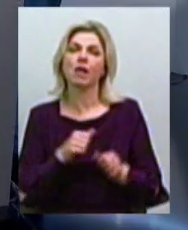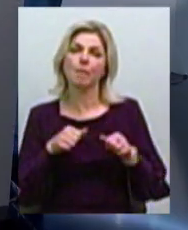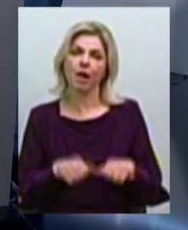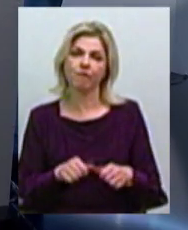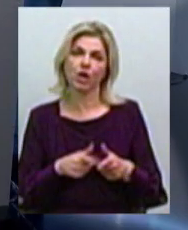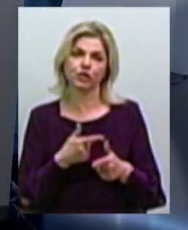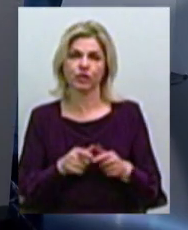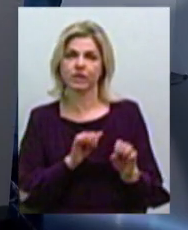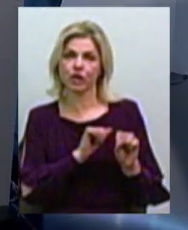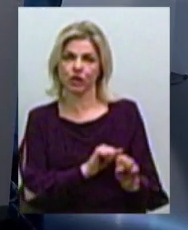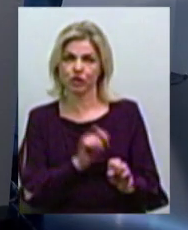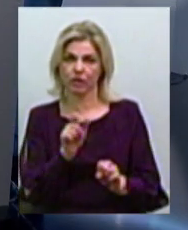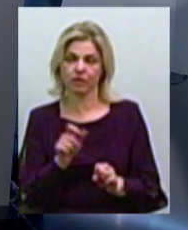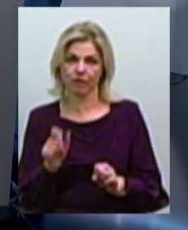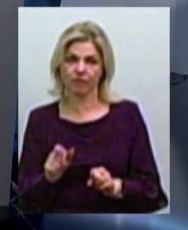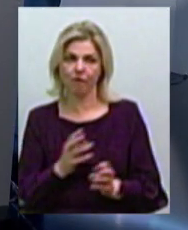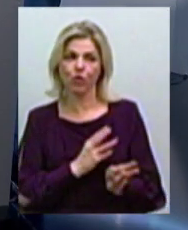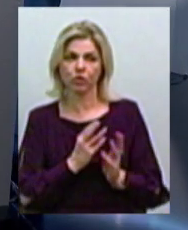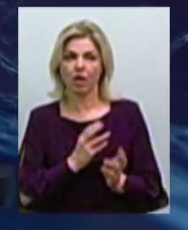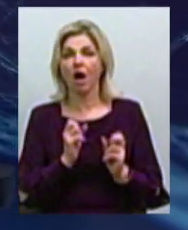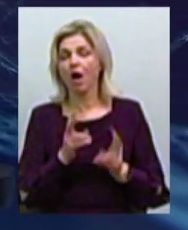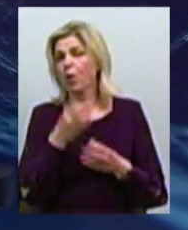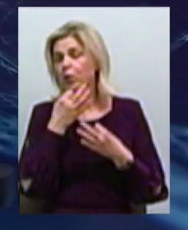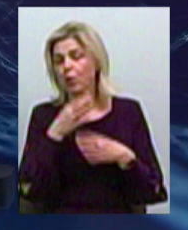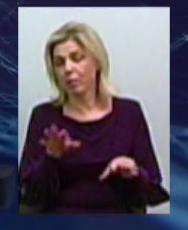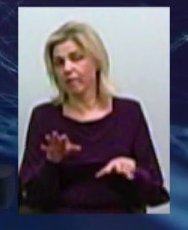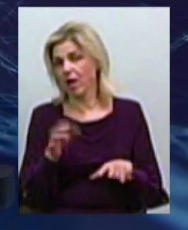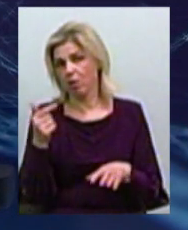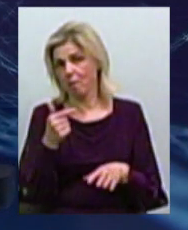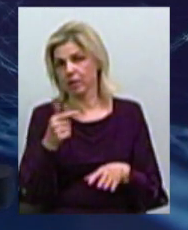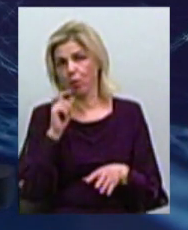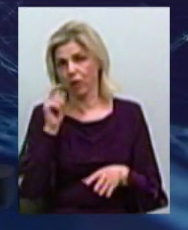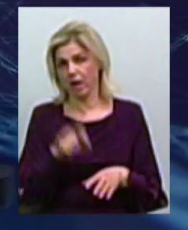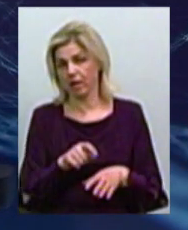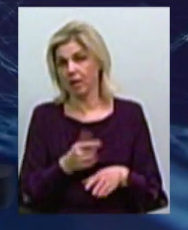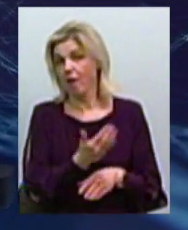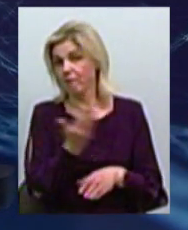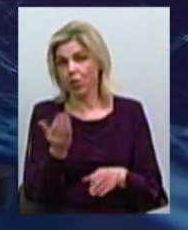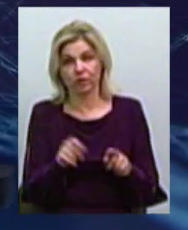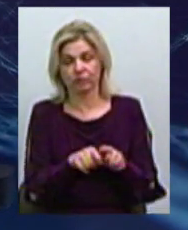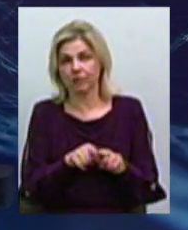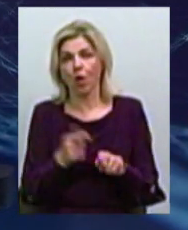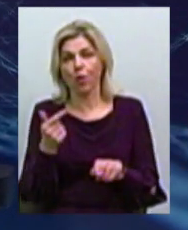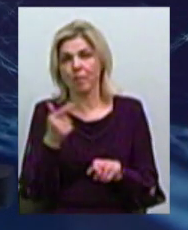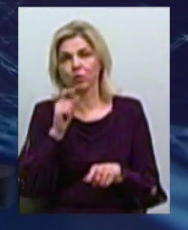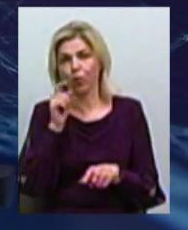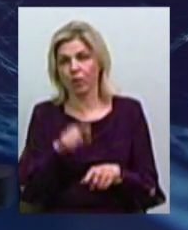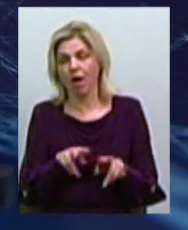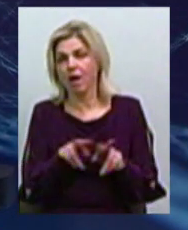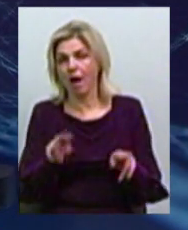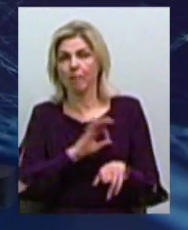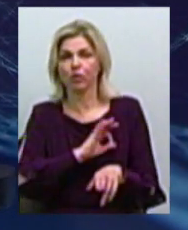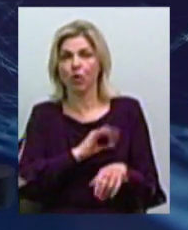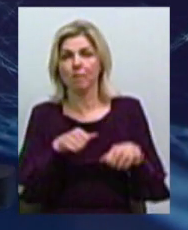захищені волонтерів? Як будь-якого громадянина України. Вони громадяни України і мають всі юридичні права, які